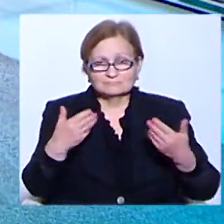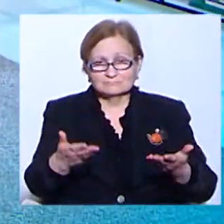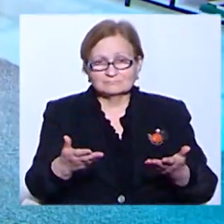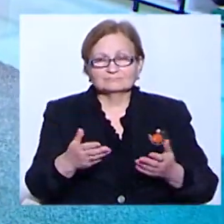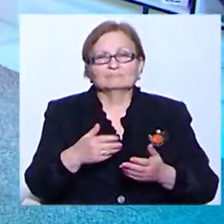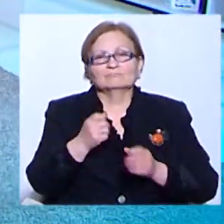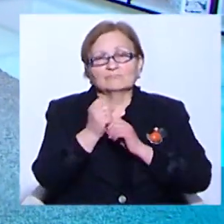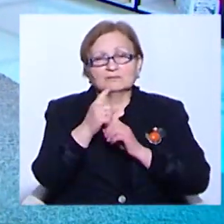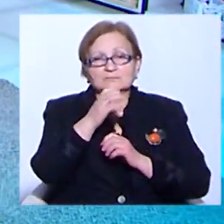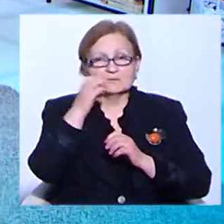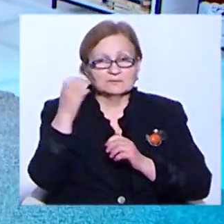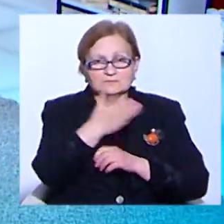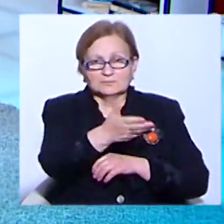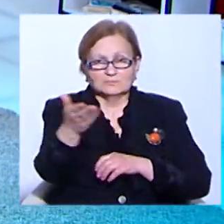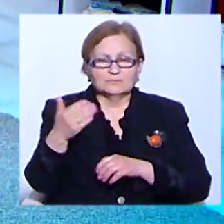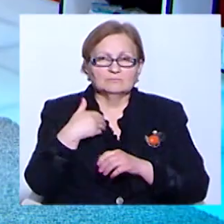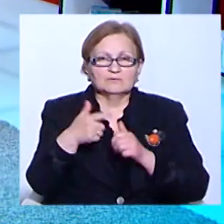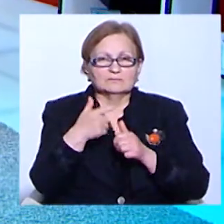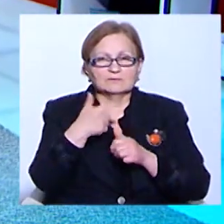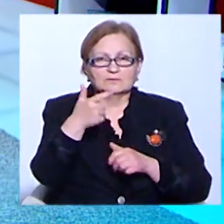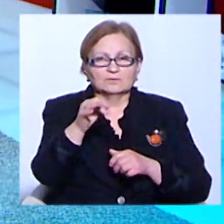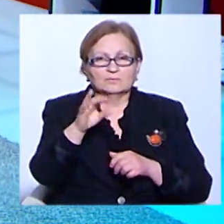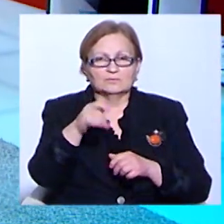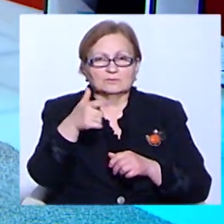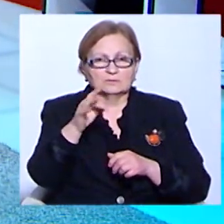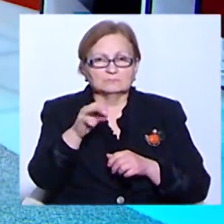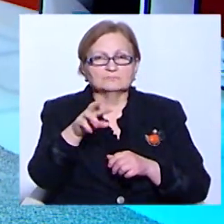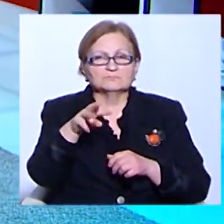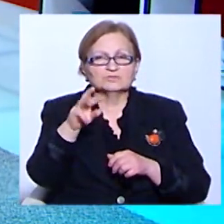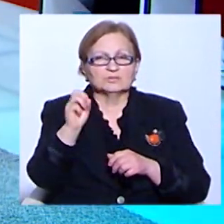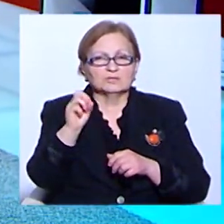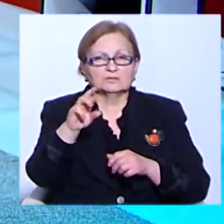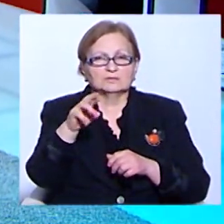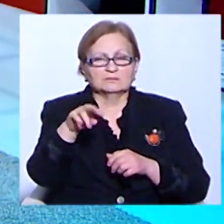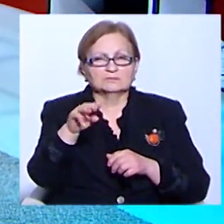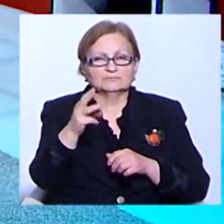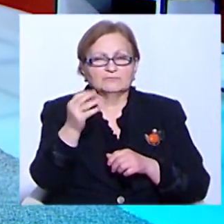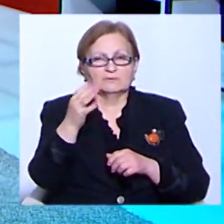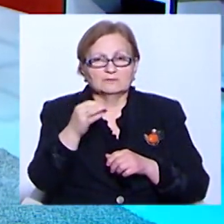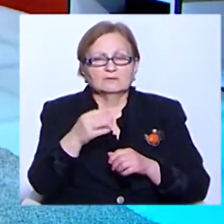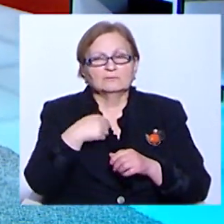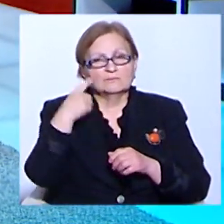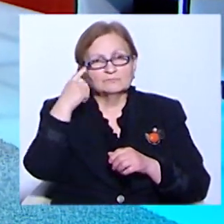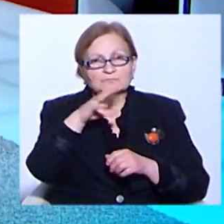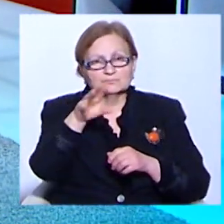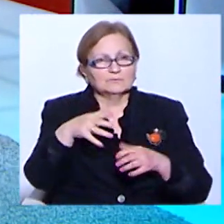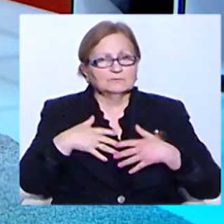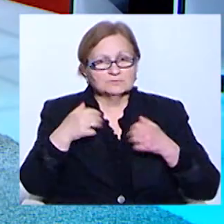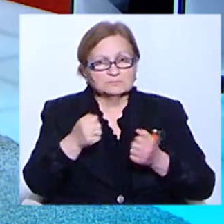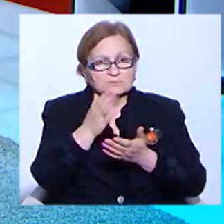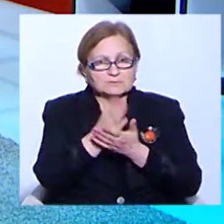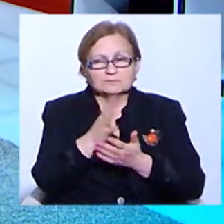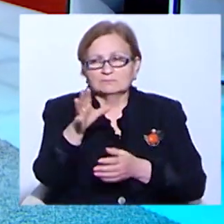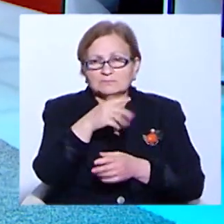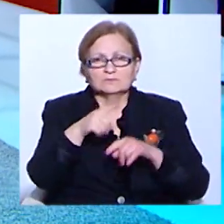მოგესალმებით ძვირფასო მე-11 კლასელებო, მე ვარ გიორგი მჭედლიშვილი, თქვენი მათემატიკის მასწავლებელი. იმედია ყველანი ხართ ჯამთელად, თქვენი ოჯახის წევრები და